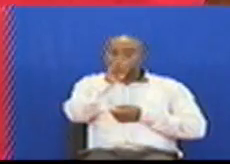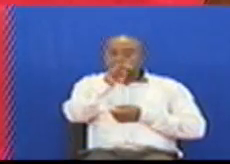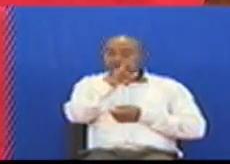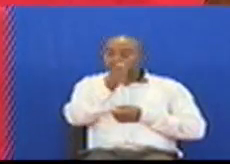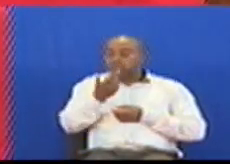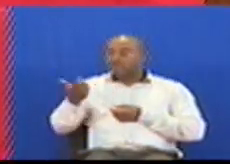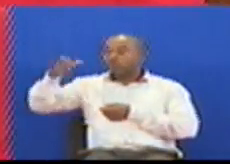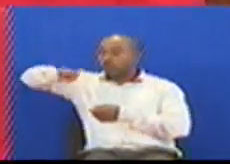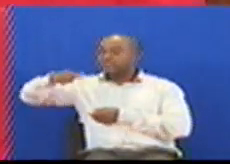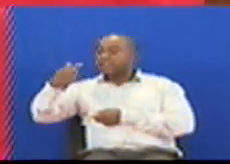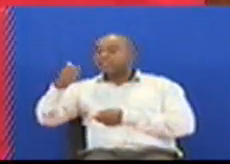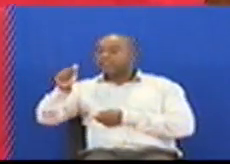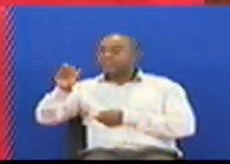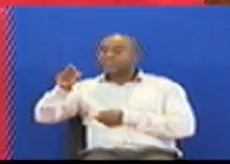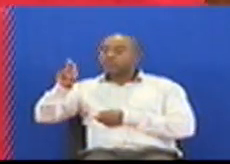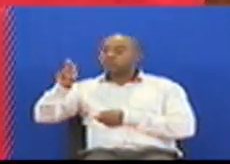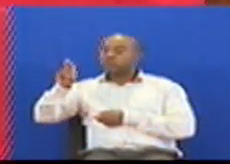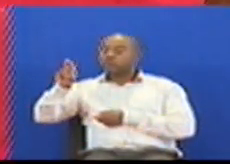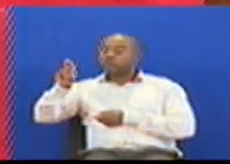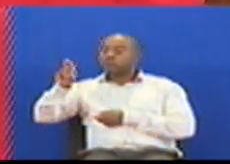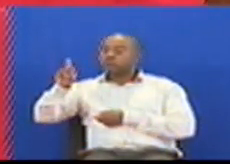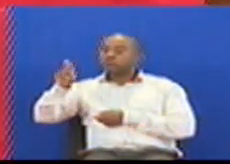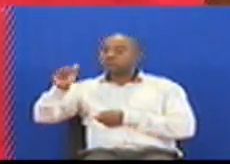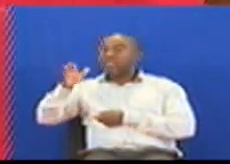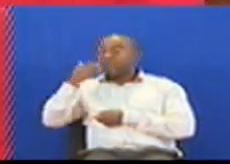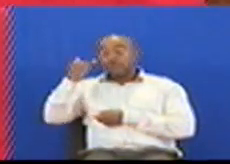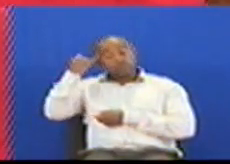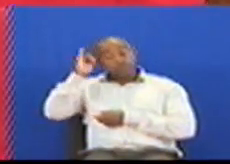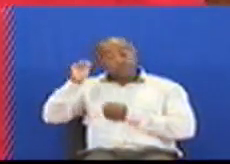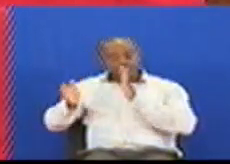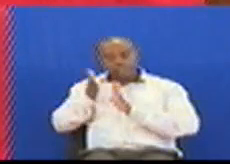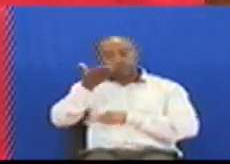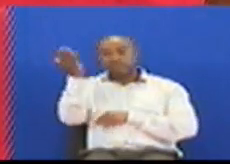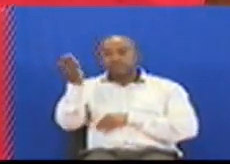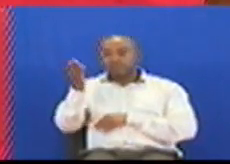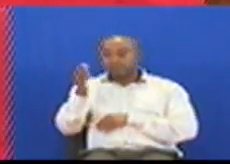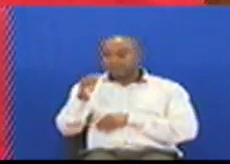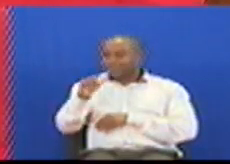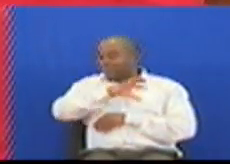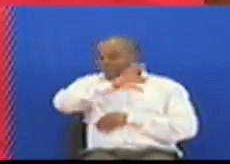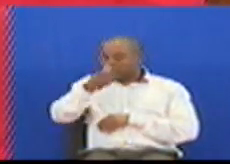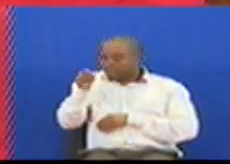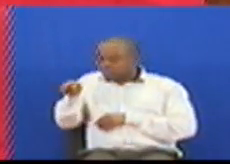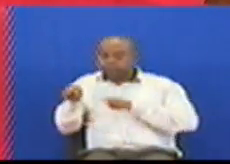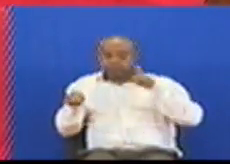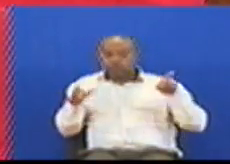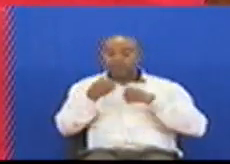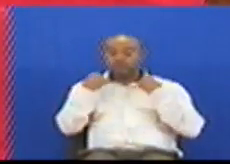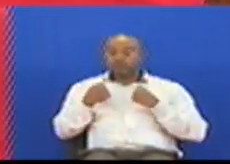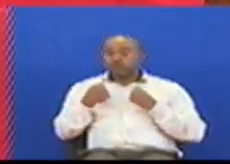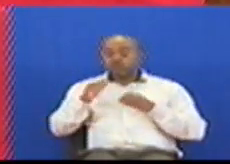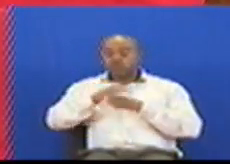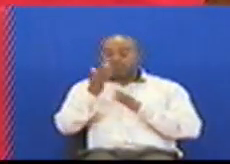Tarura. Tukiweza kubuni chanzo kingine, vyote viwili vikawa na nguvu kuweza kushughulikia barabara zetu, tutakuwa na miundombinu